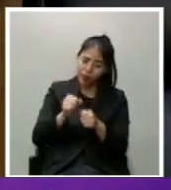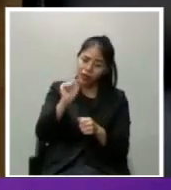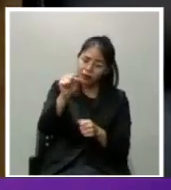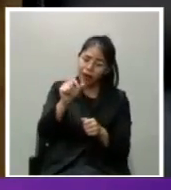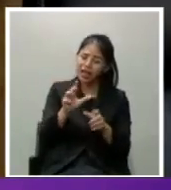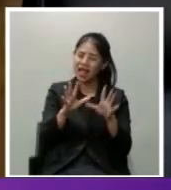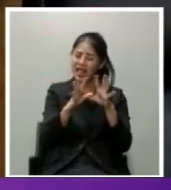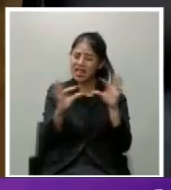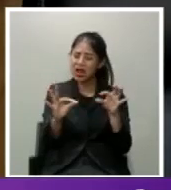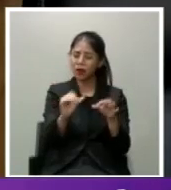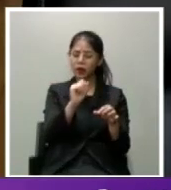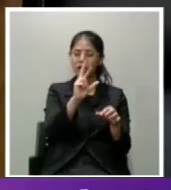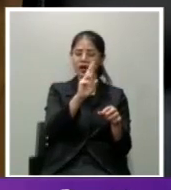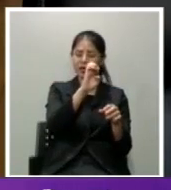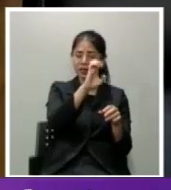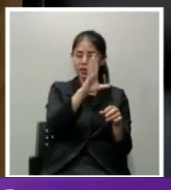าครั้งหนึ่งศรีถนนชัย